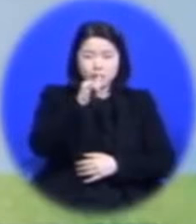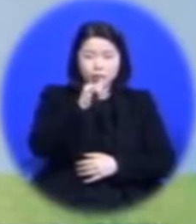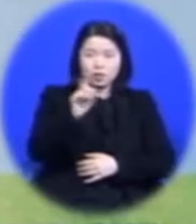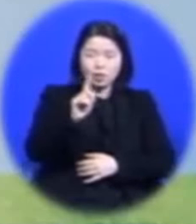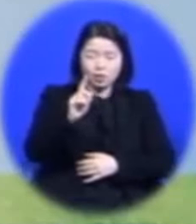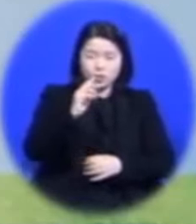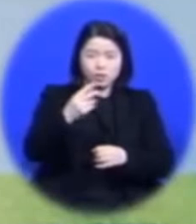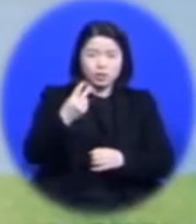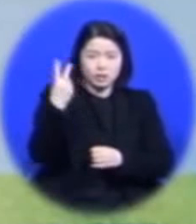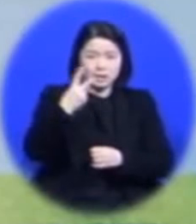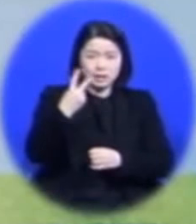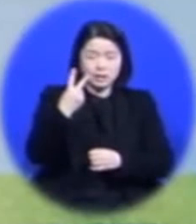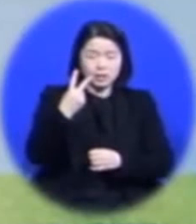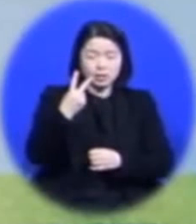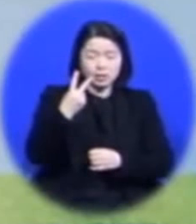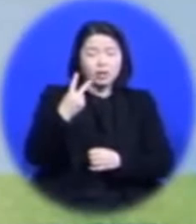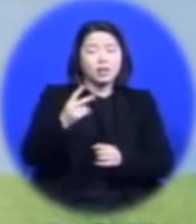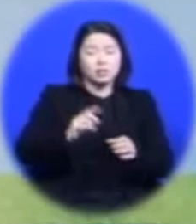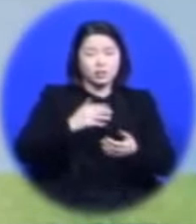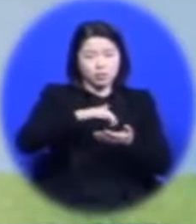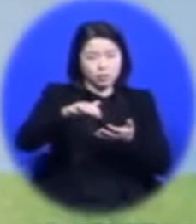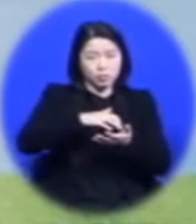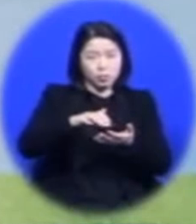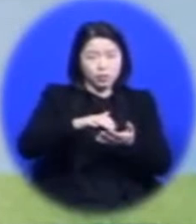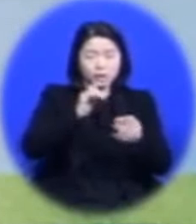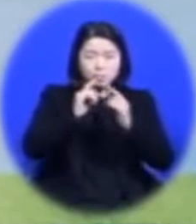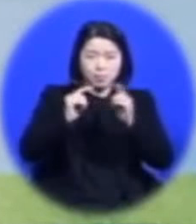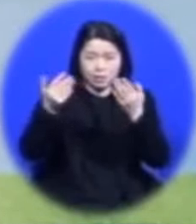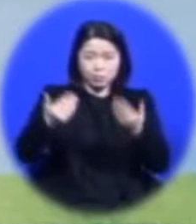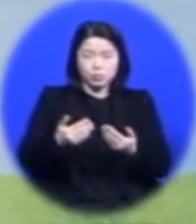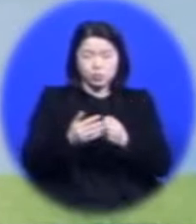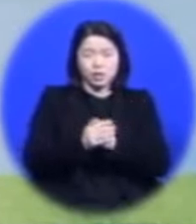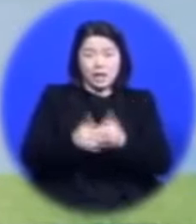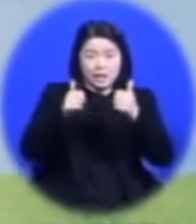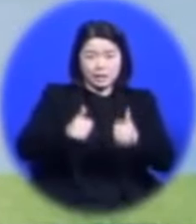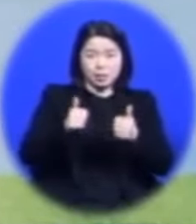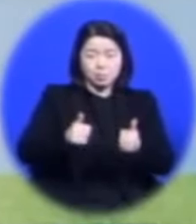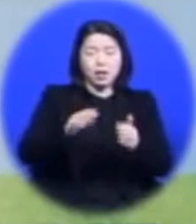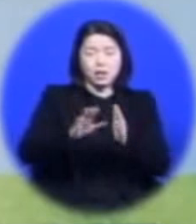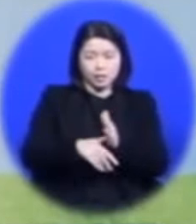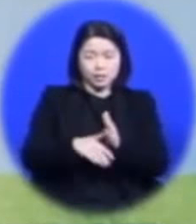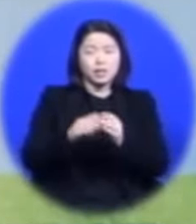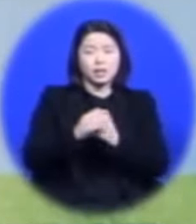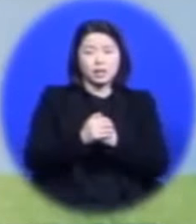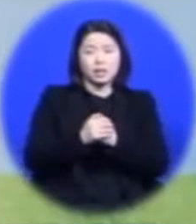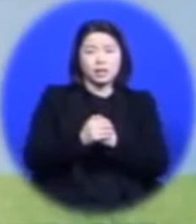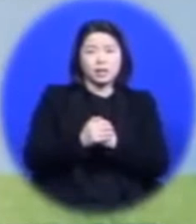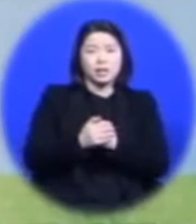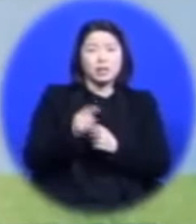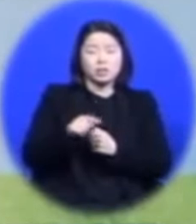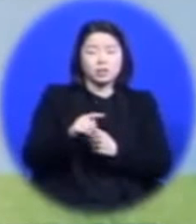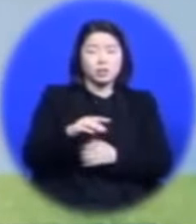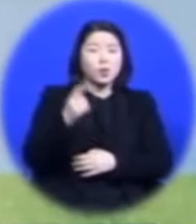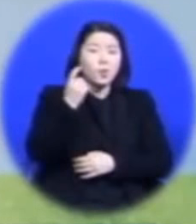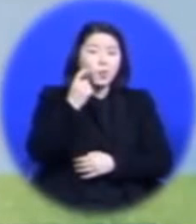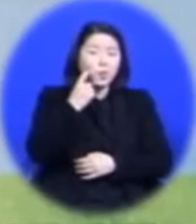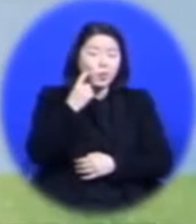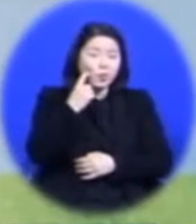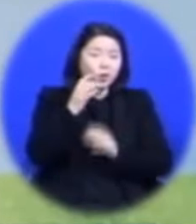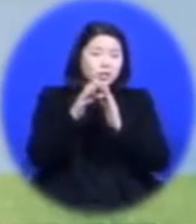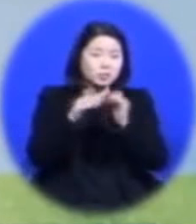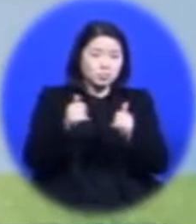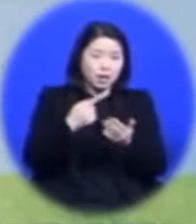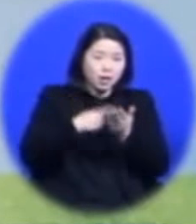이야기했습니다 2000년 통계를 재판을 하는데 근데 위증죄로